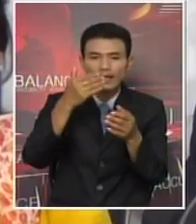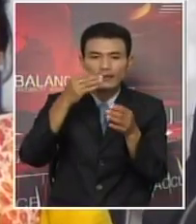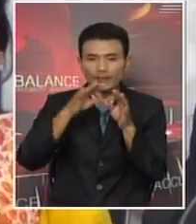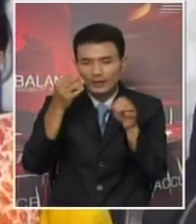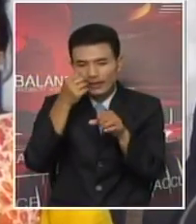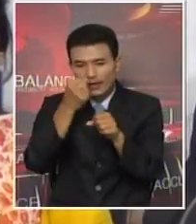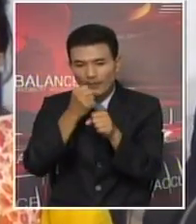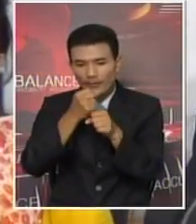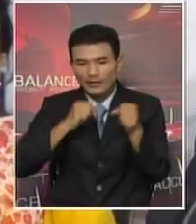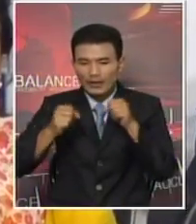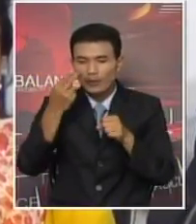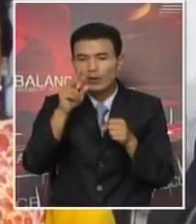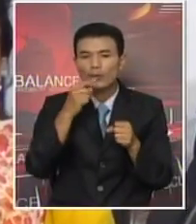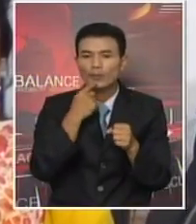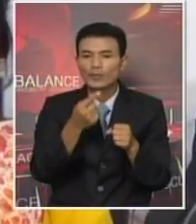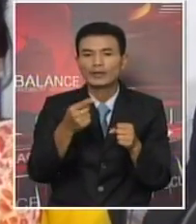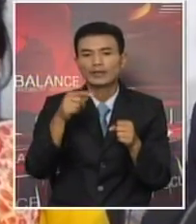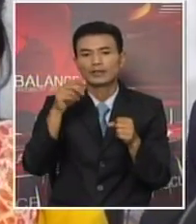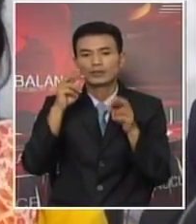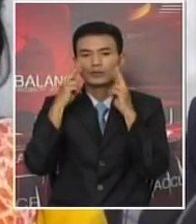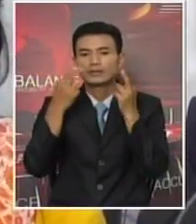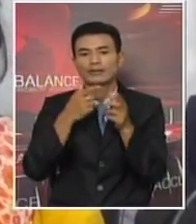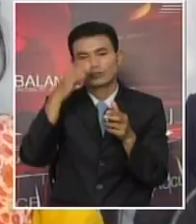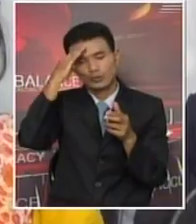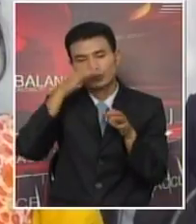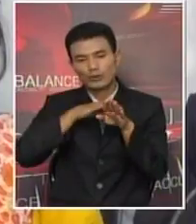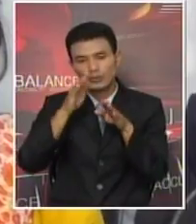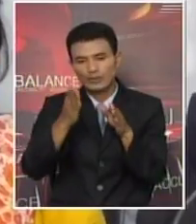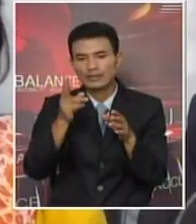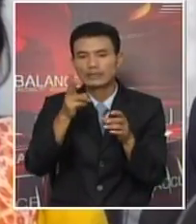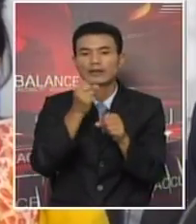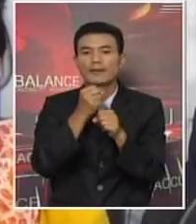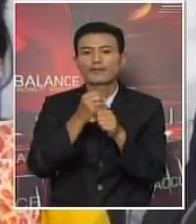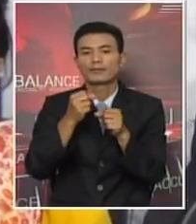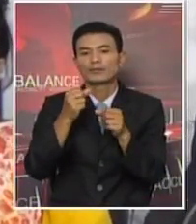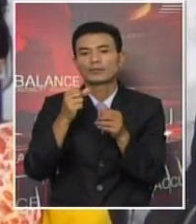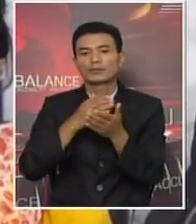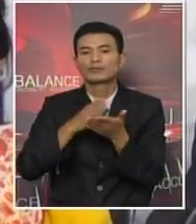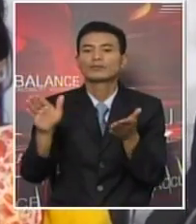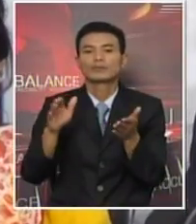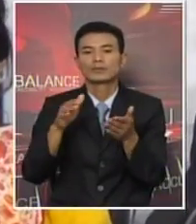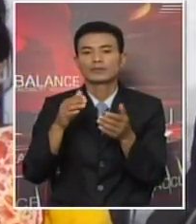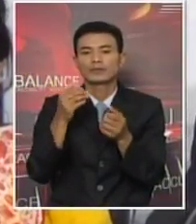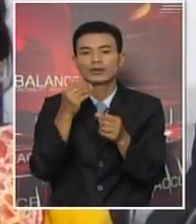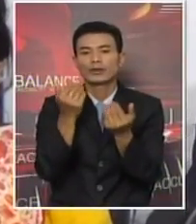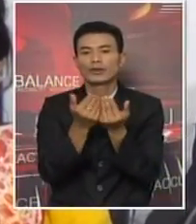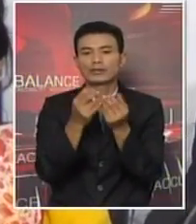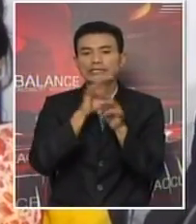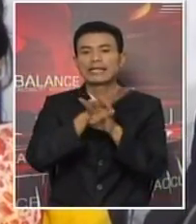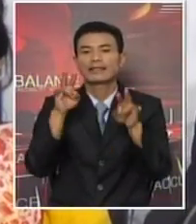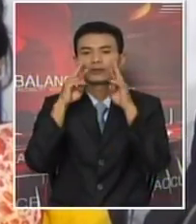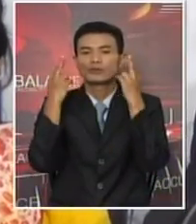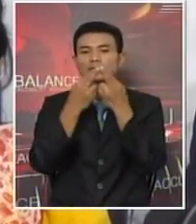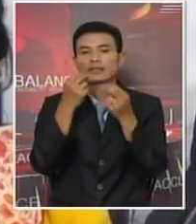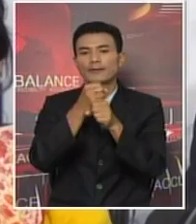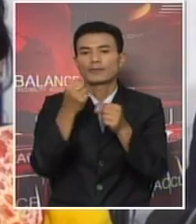भएमा निर्वाचनमा खटिएका सुरक्षाकर्मीले त्यस्ता कार्यलाई तदारुकताका साथ निरुत्साहित गरी शान्ति सुरक्षा कायम गर्ने